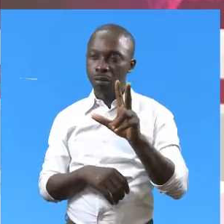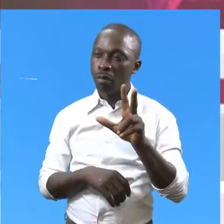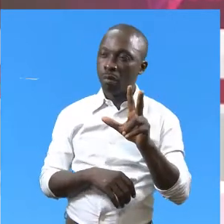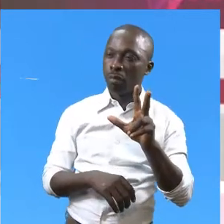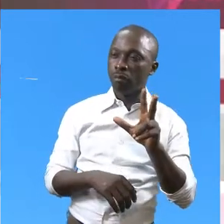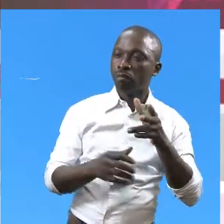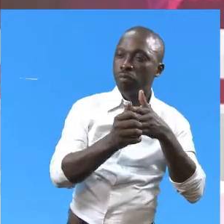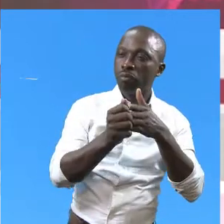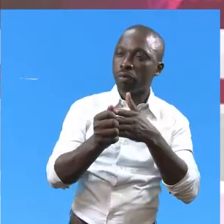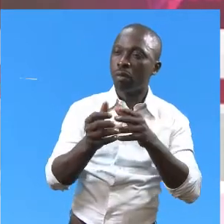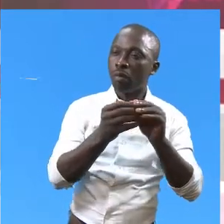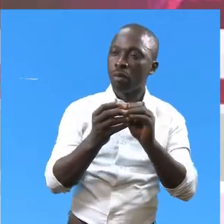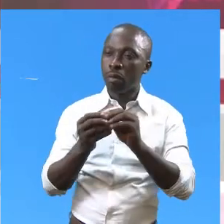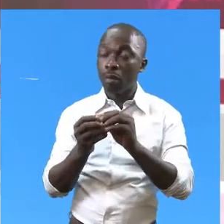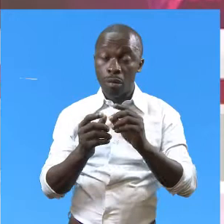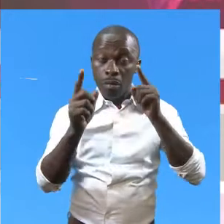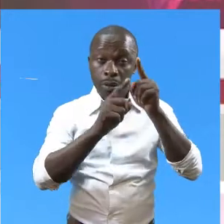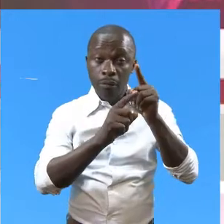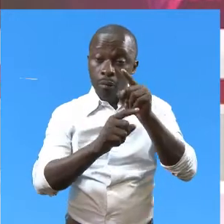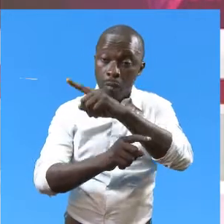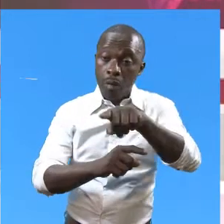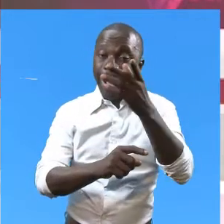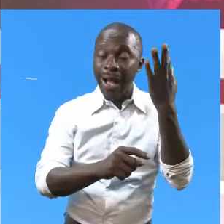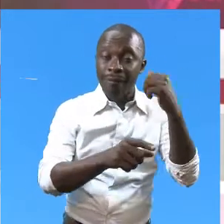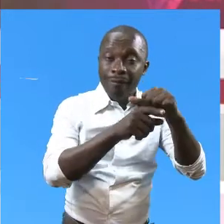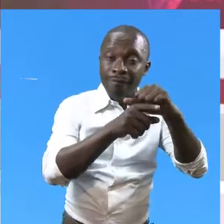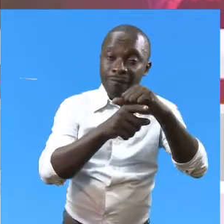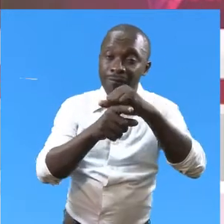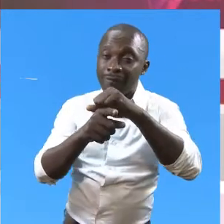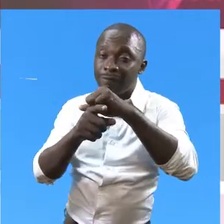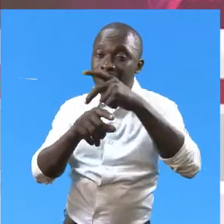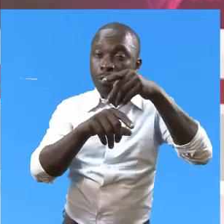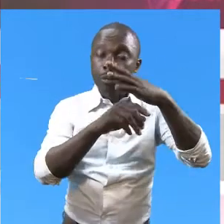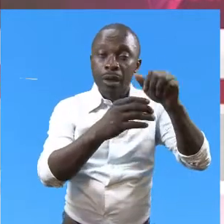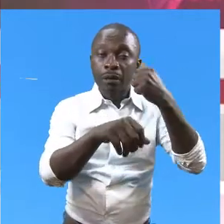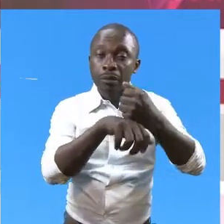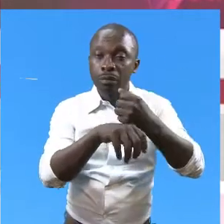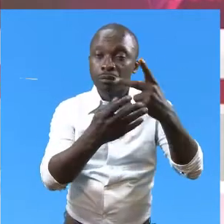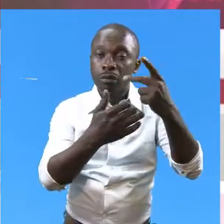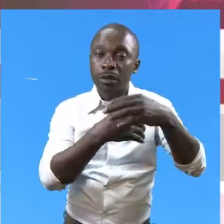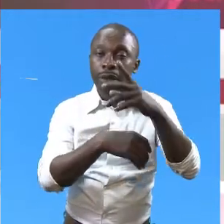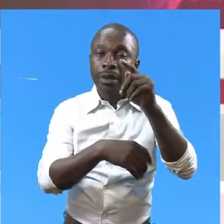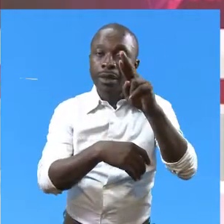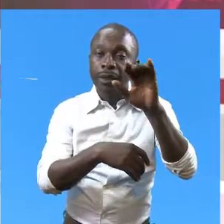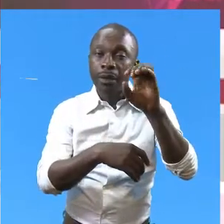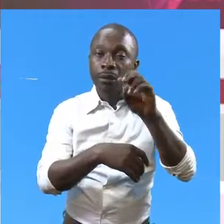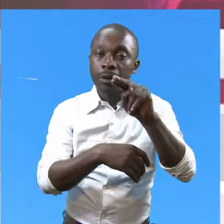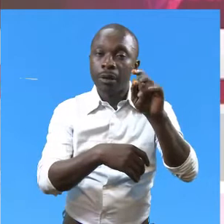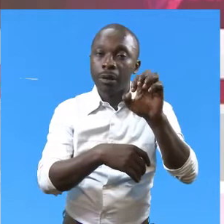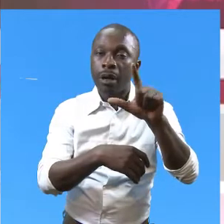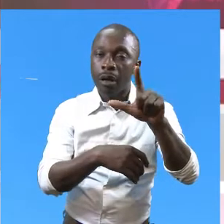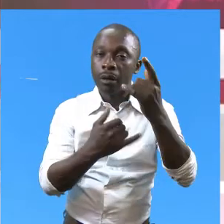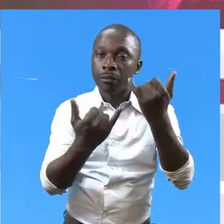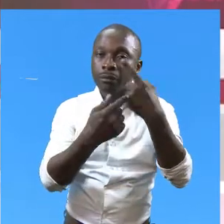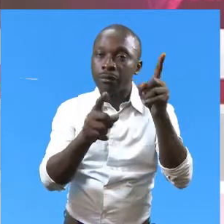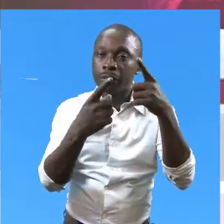allé présider la cérémonie de remise des dons spéciaux aux bénéficiaires du plan triennal spécial jeune initié par le chef de